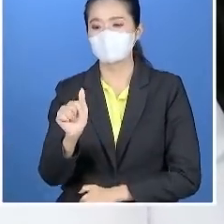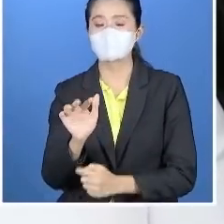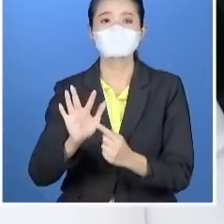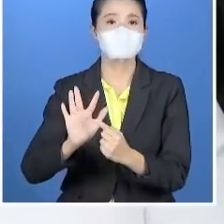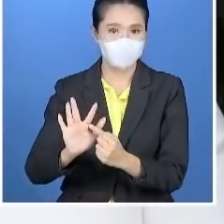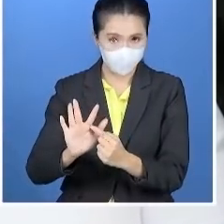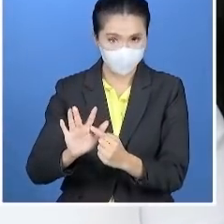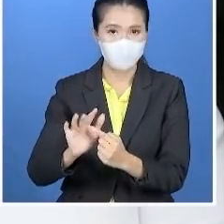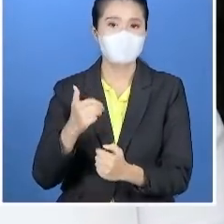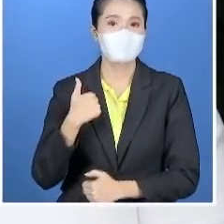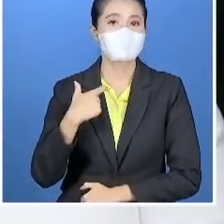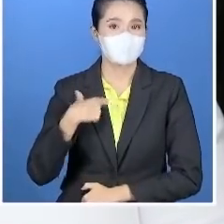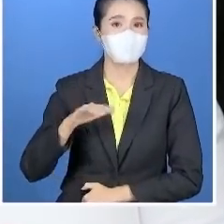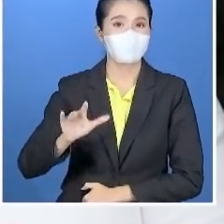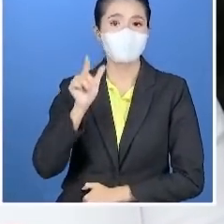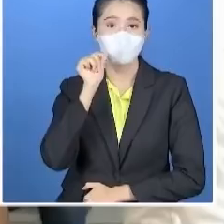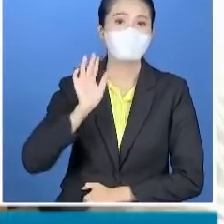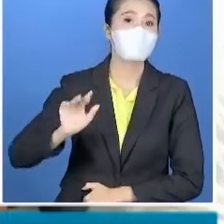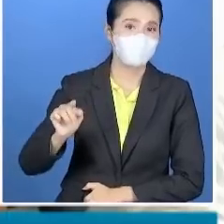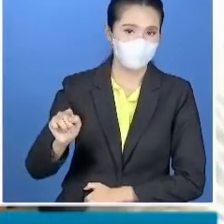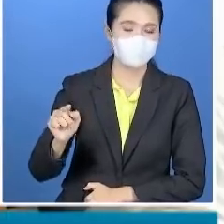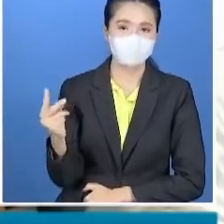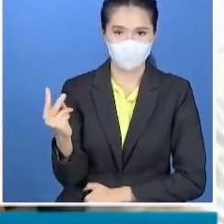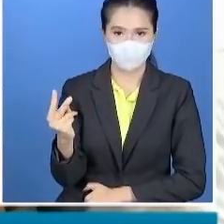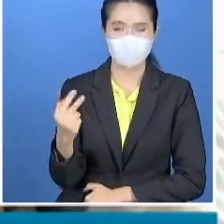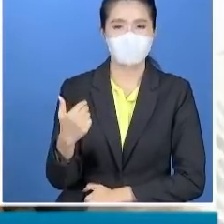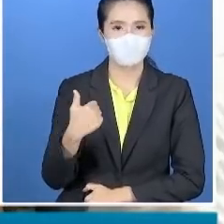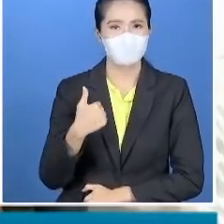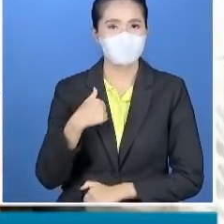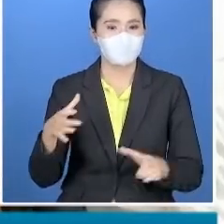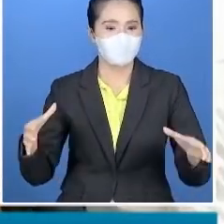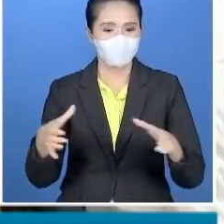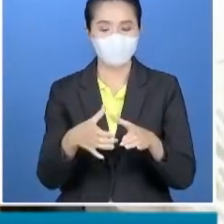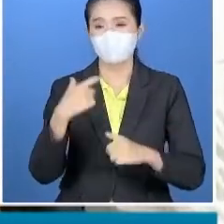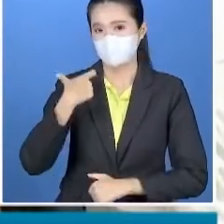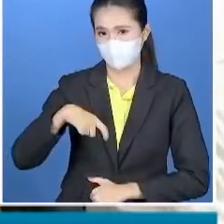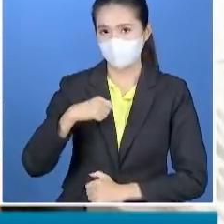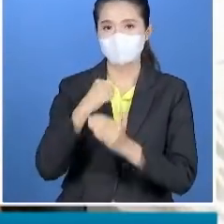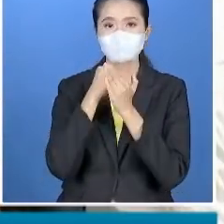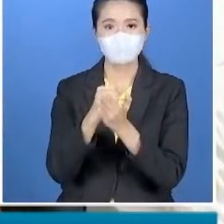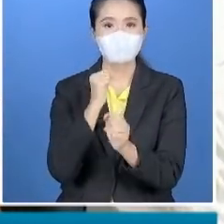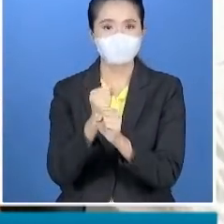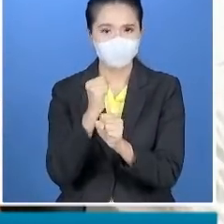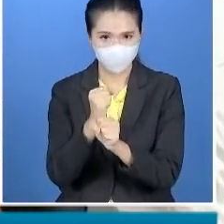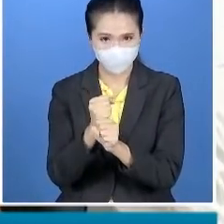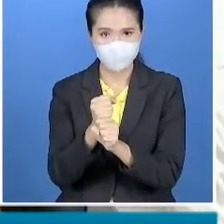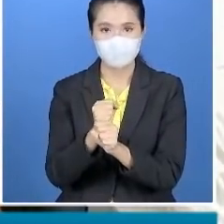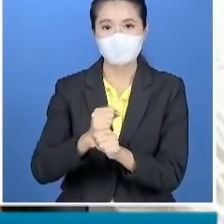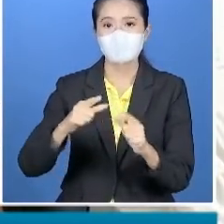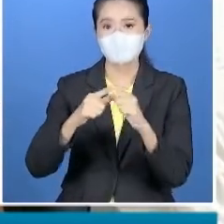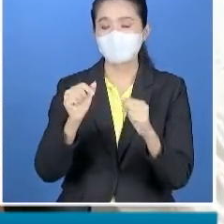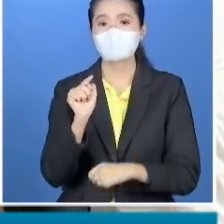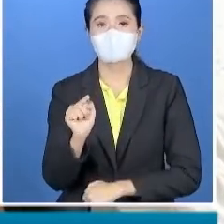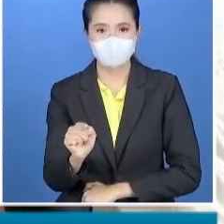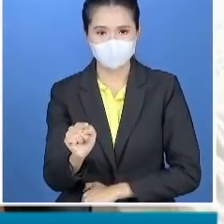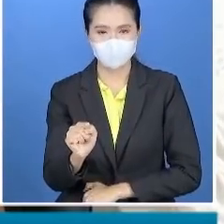านันท์และทนายกฤษณะศรีบุญพิมพ์สวยเพราะฉะนั้นจะกลายเป็นกลุ่มทนายที่จะเข้ามาช่วยขับเคลื่อนผลักดันคดีนี้